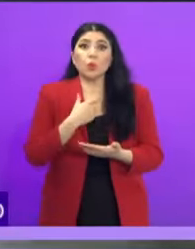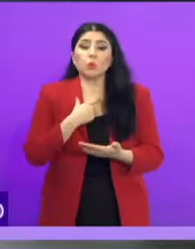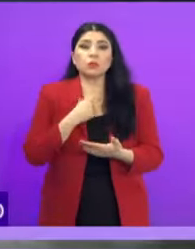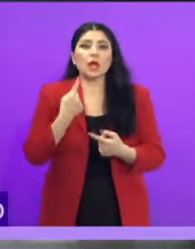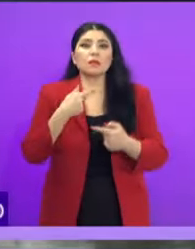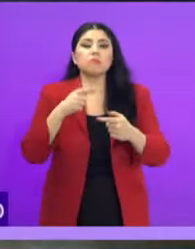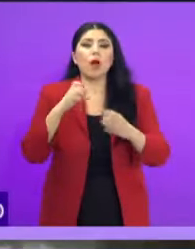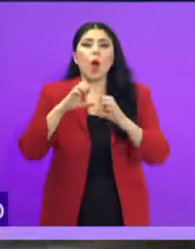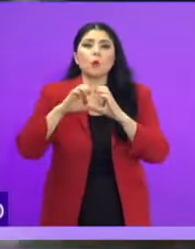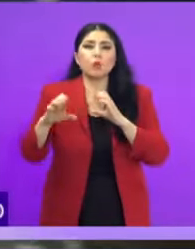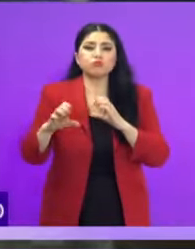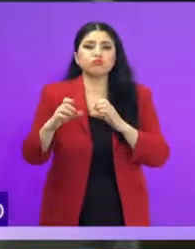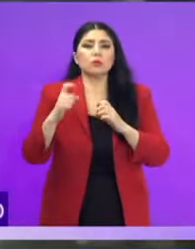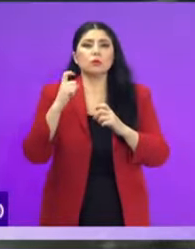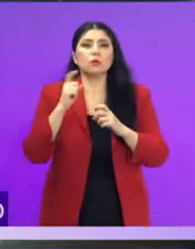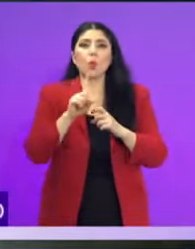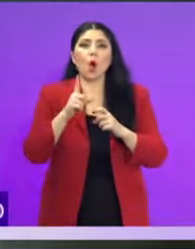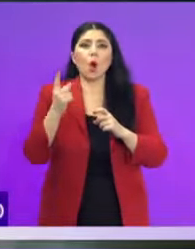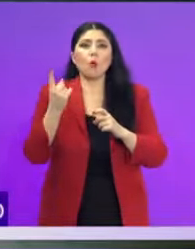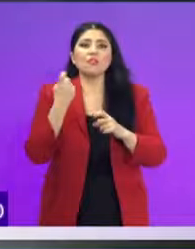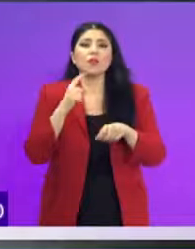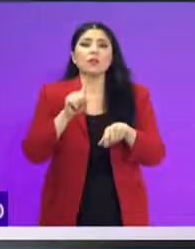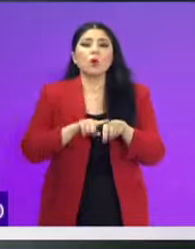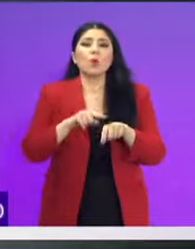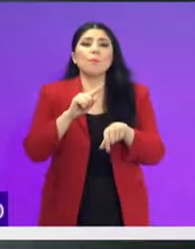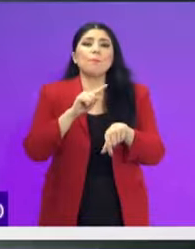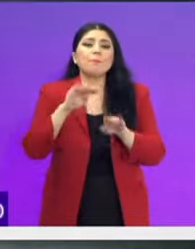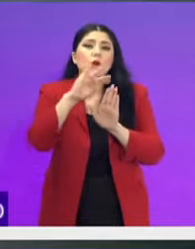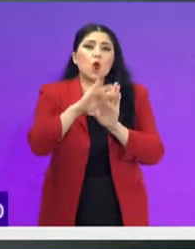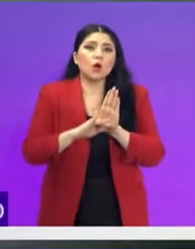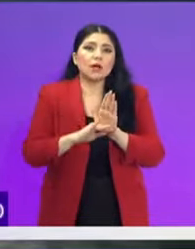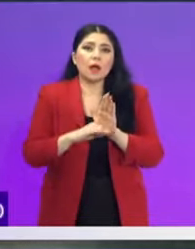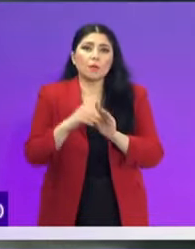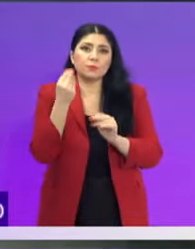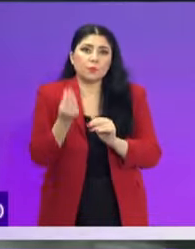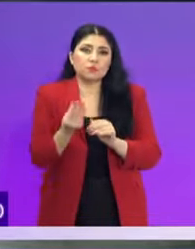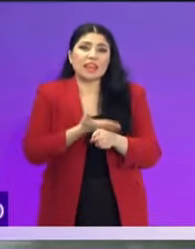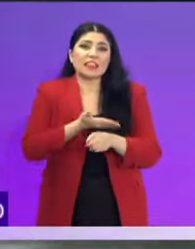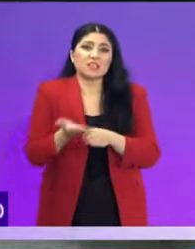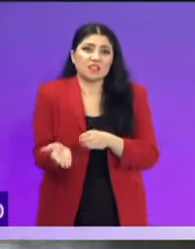de transport în comun nu au venit cu o frecvență rezonabilă.